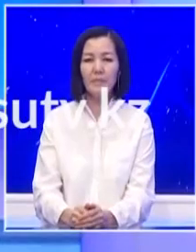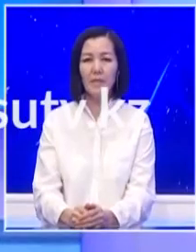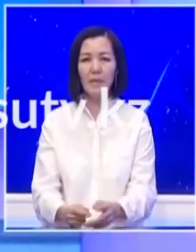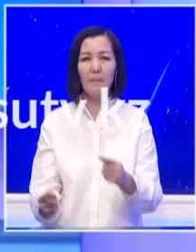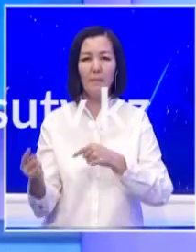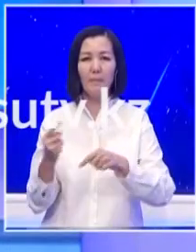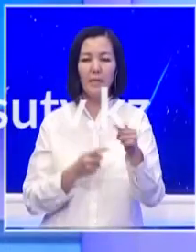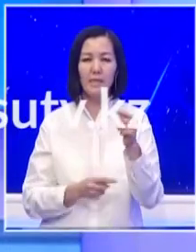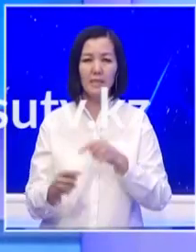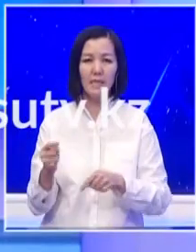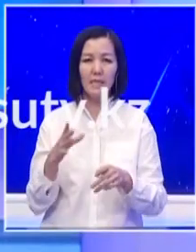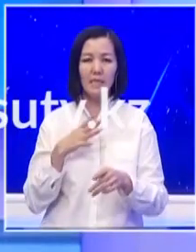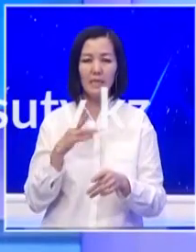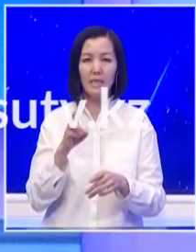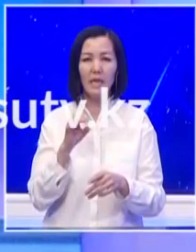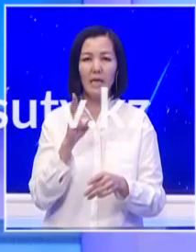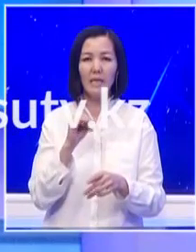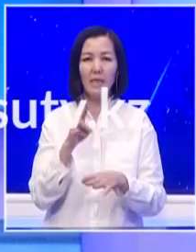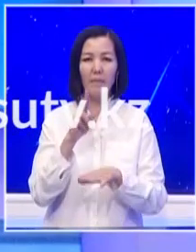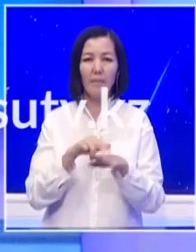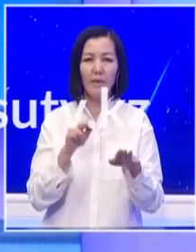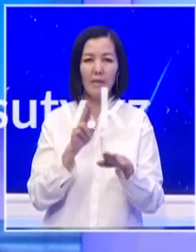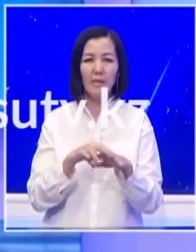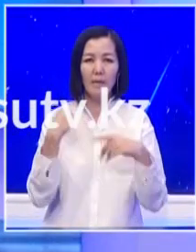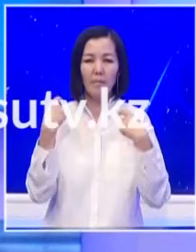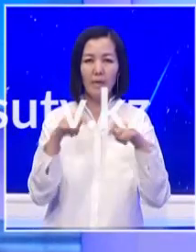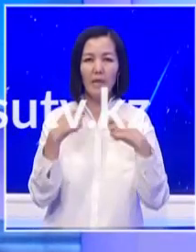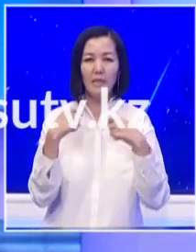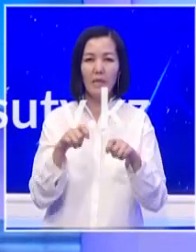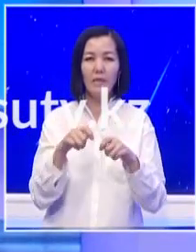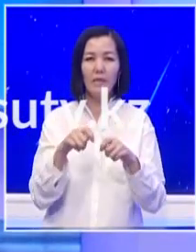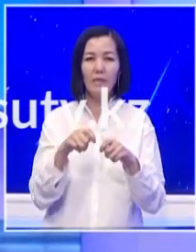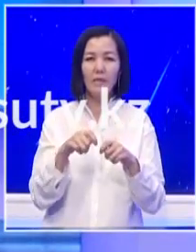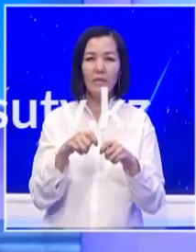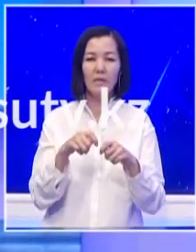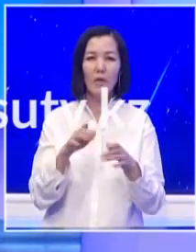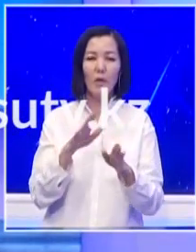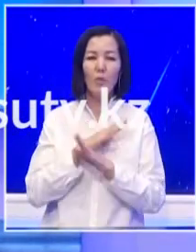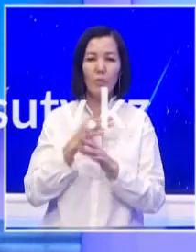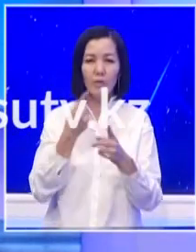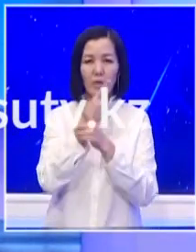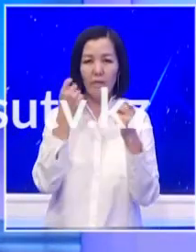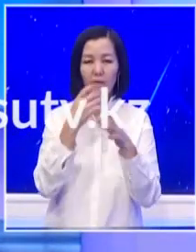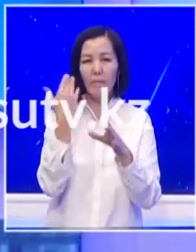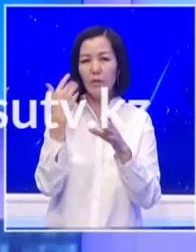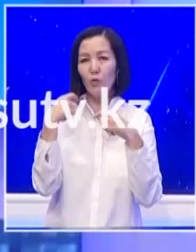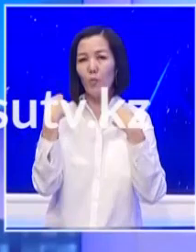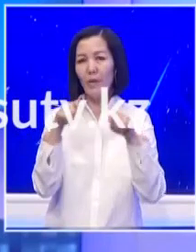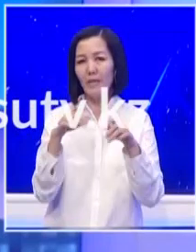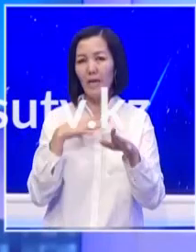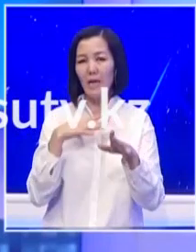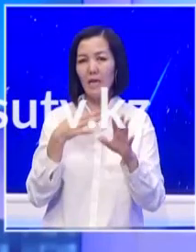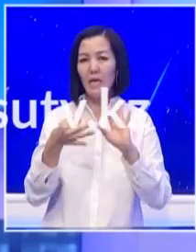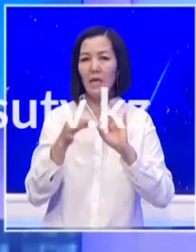Бизнес на костях. Петропавловские полицейские продали ритуальным конторам данные об умерших. Подробности нашумевшей